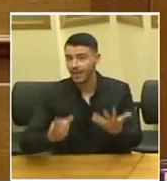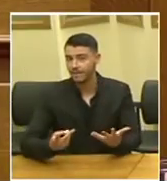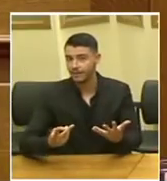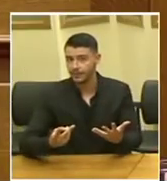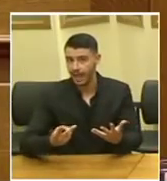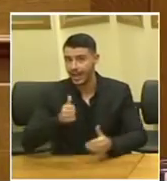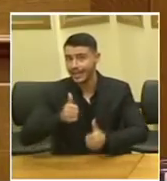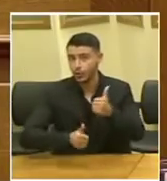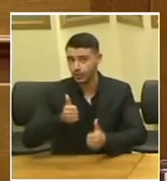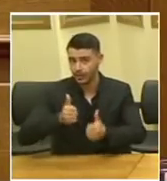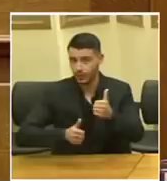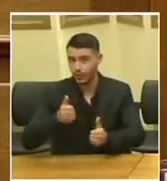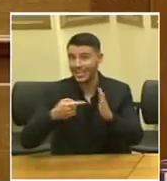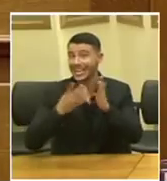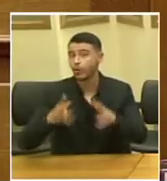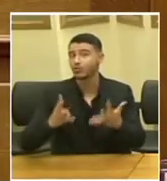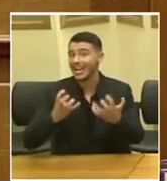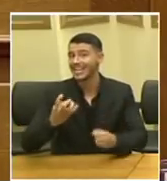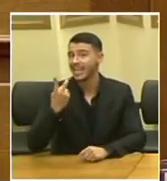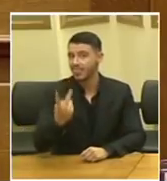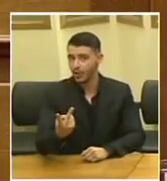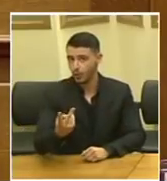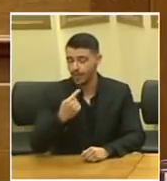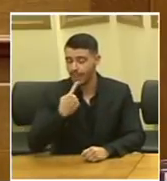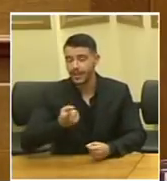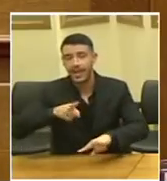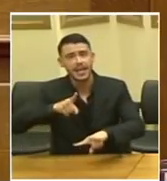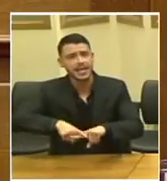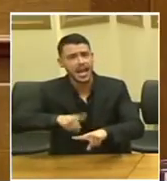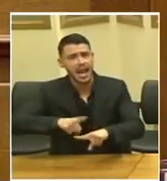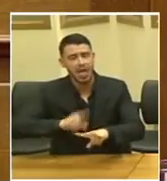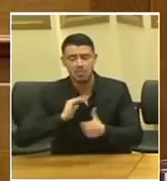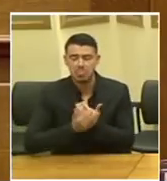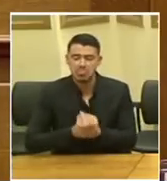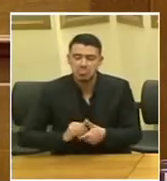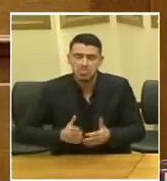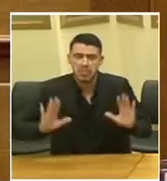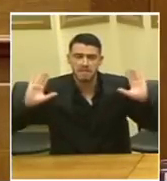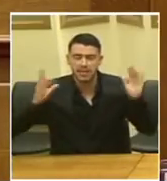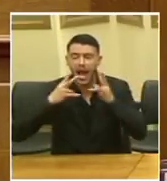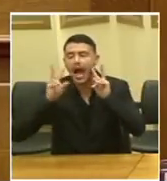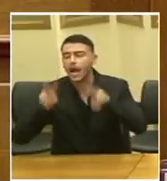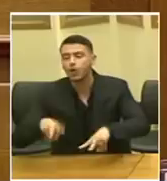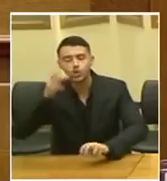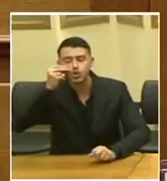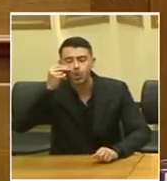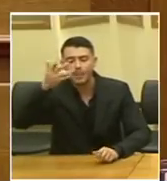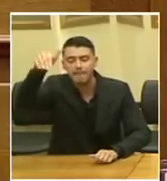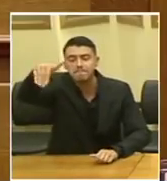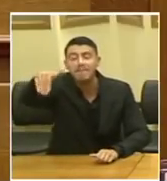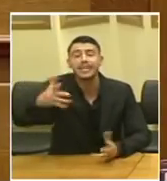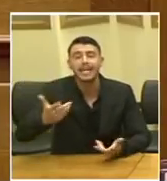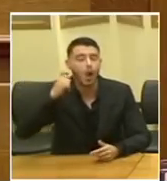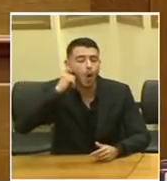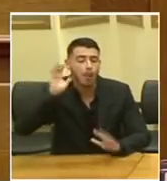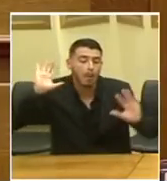27/6/1992, η Ελλάδα δεν ενδιαφερόταν για το όνομα με το οποίο θα γινόταν η αναγνώριση των Σκοπίων στο εσωτερικό τους. Είναι δικό